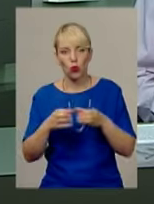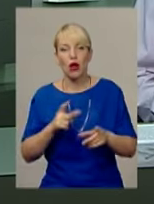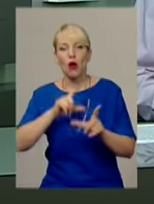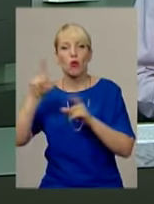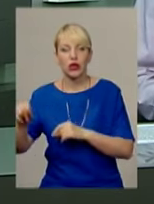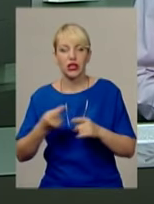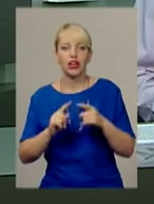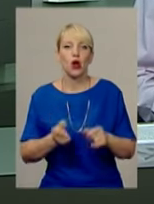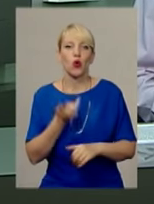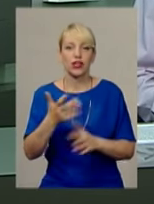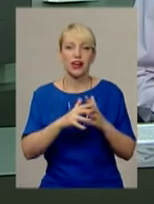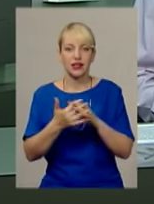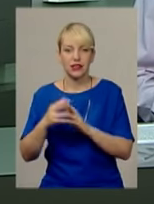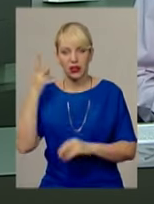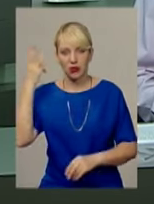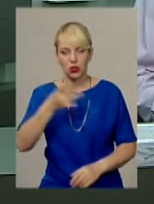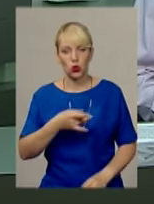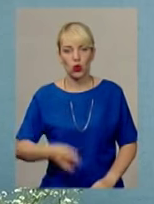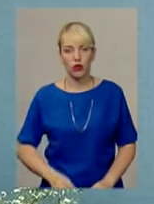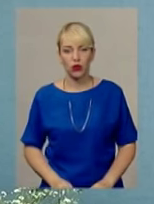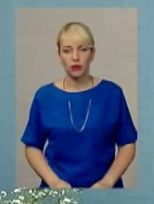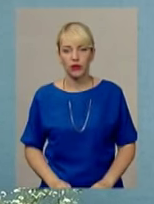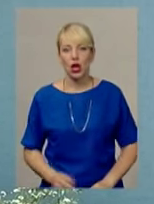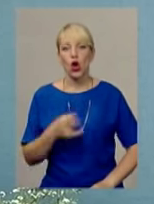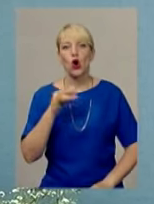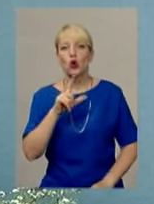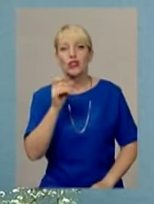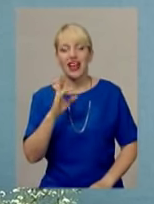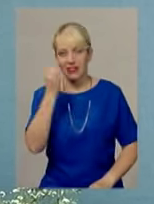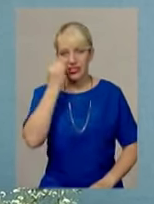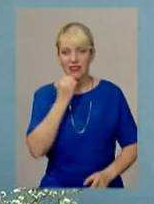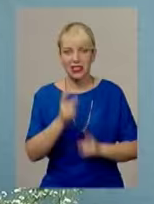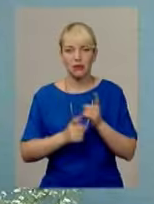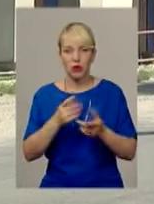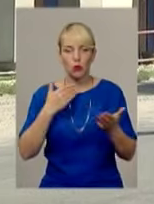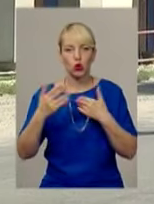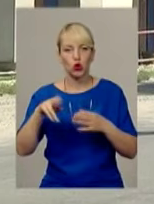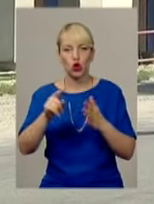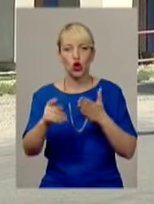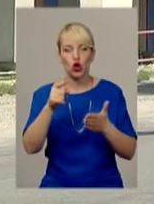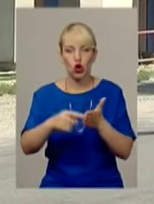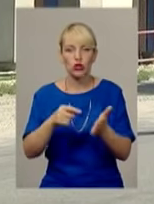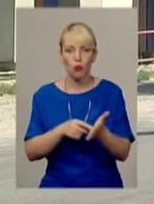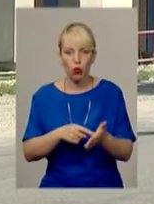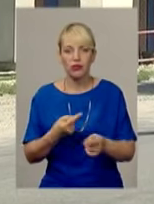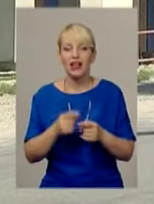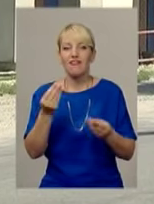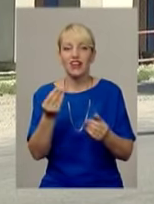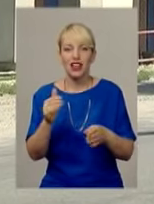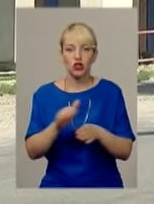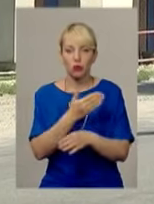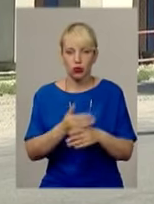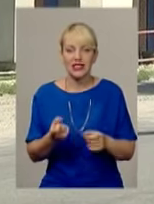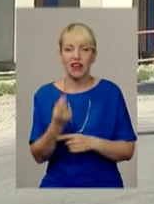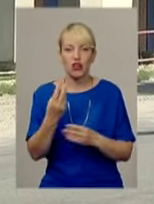кілька сіл Хмельницького району. У Грузевиці завдяки зміні підходів до розподілу фінансових потоків з'явилися кошти